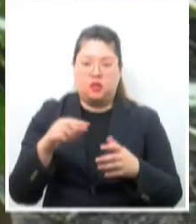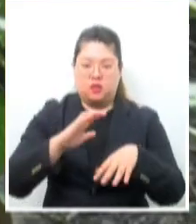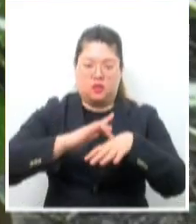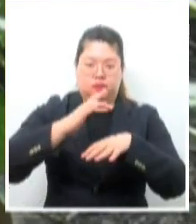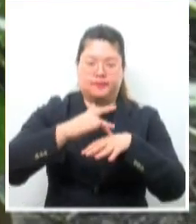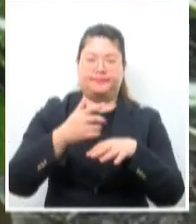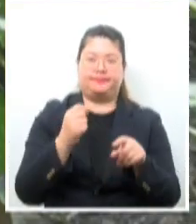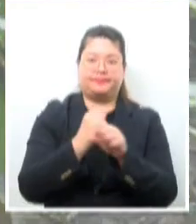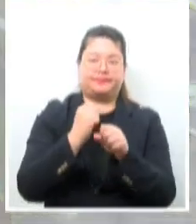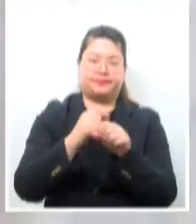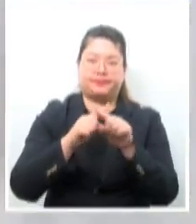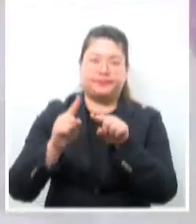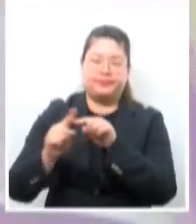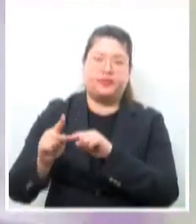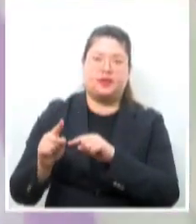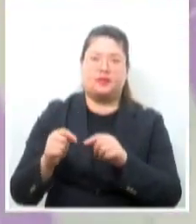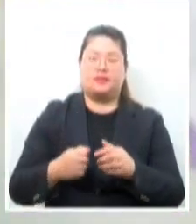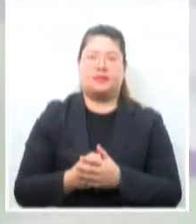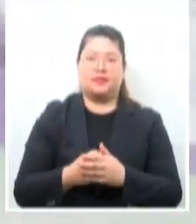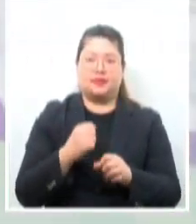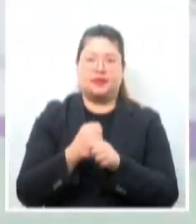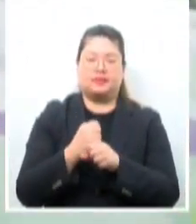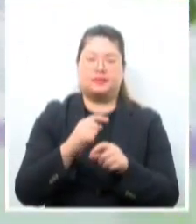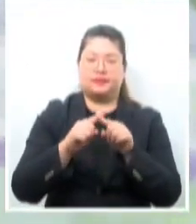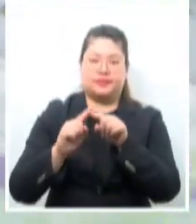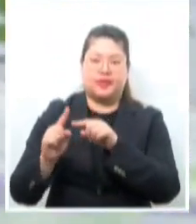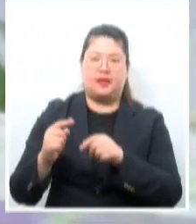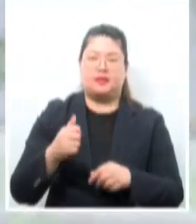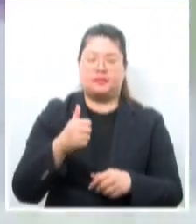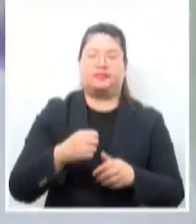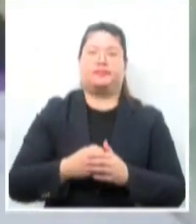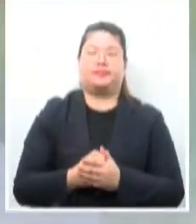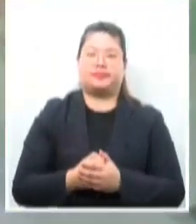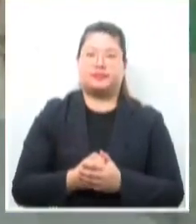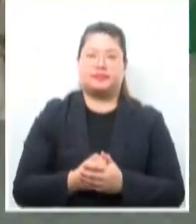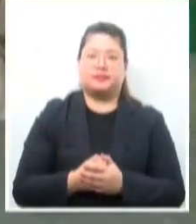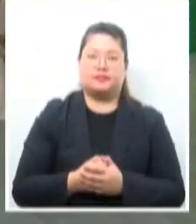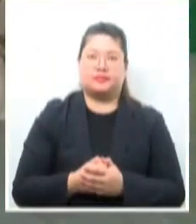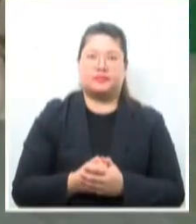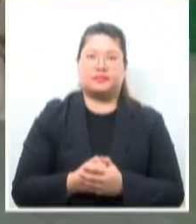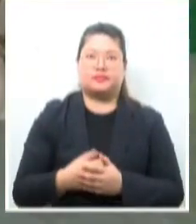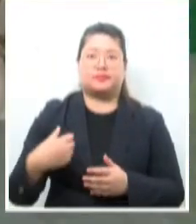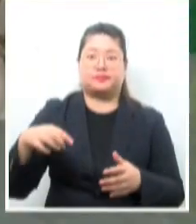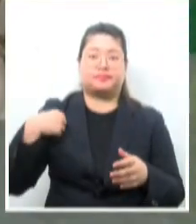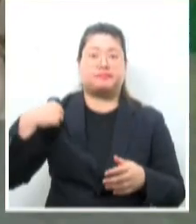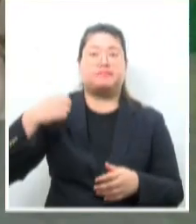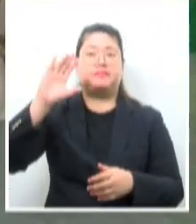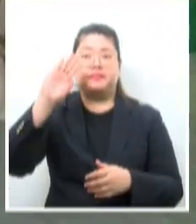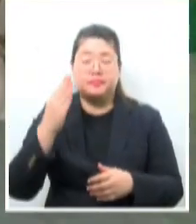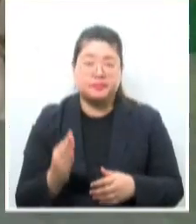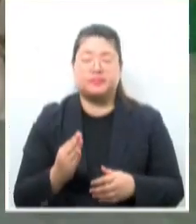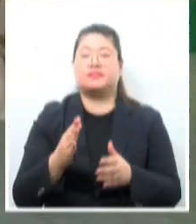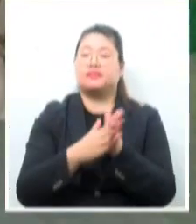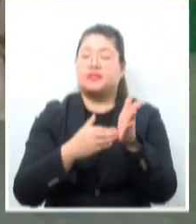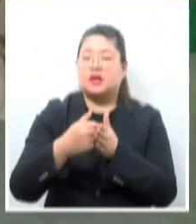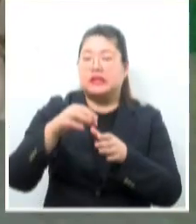นเพื่อให้เกิดการสร้างมูลค่าจากทรัพยากรธรรมชาติและสิ่งแวดล้อมในชุมชนผ้ามัดย้อมสีใบกาแฟและผ้ามัดย้อมสี